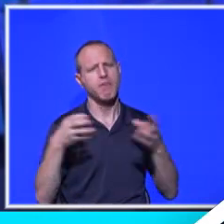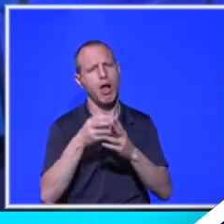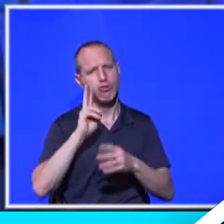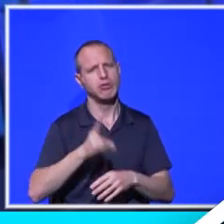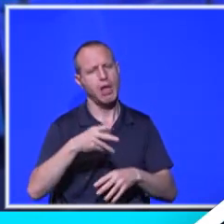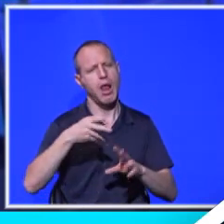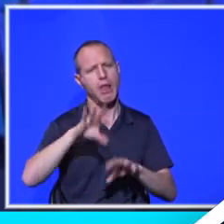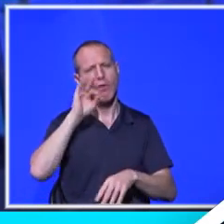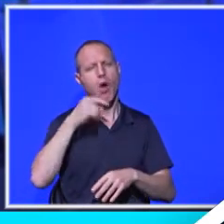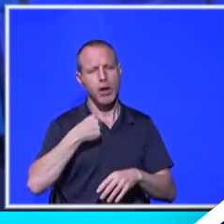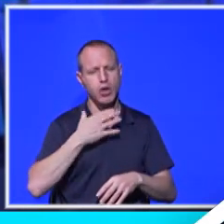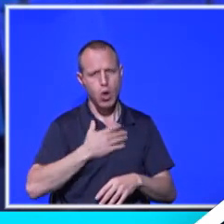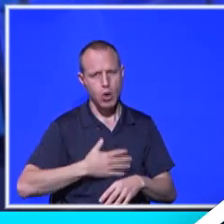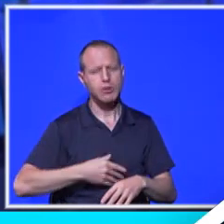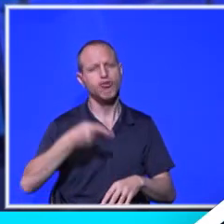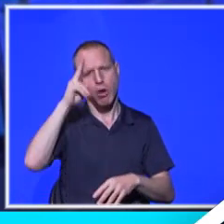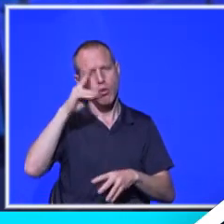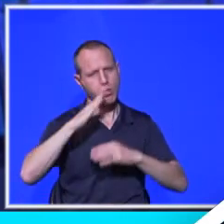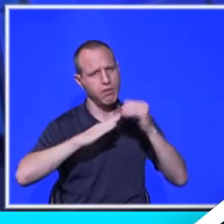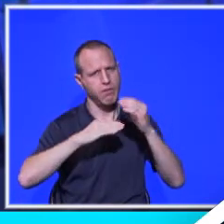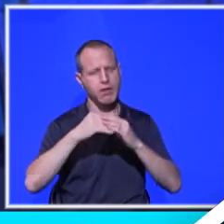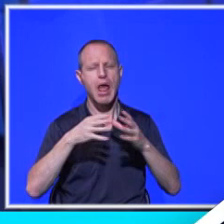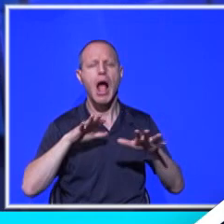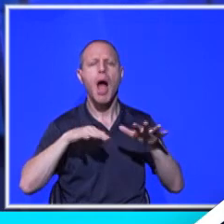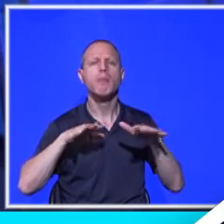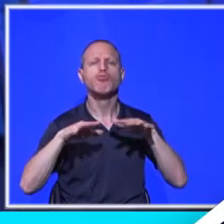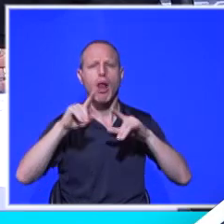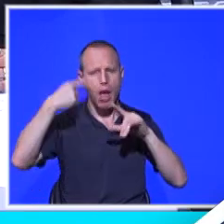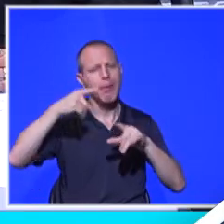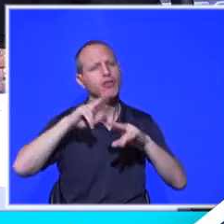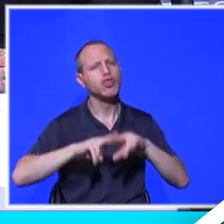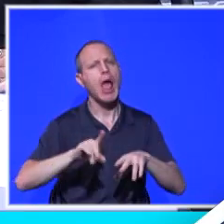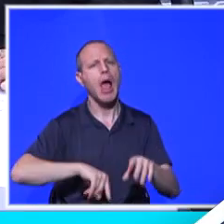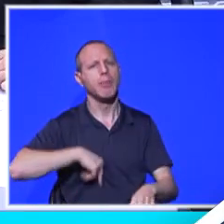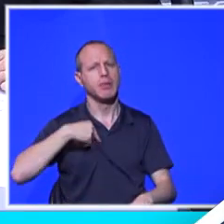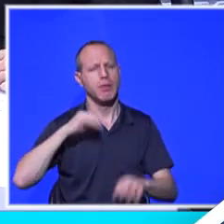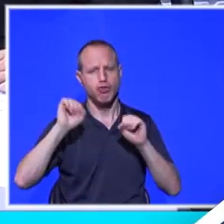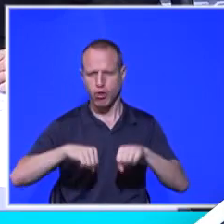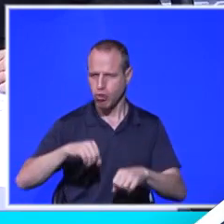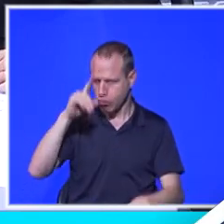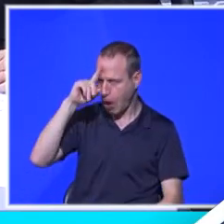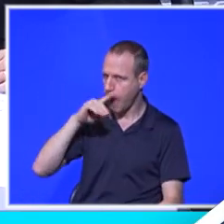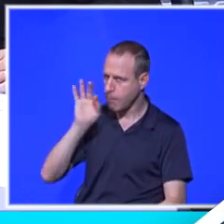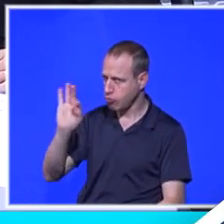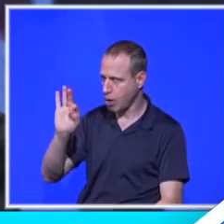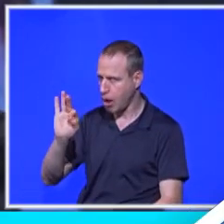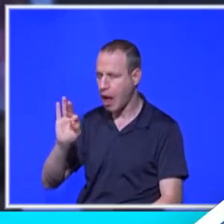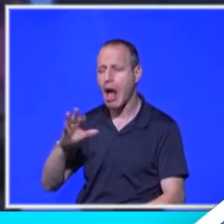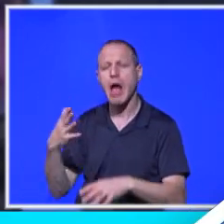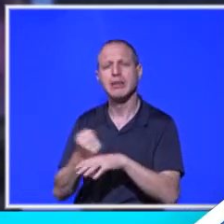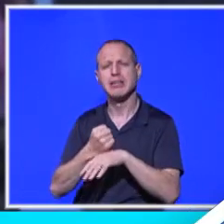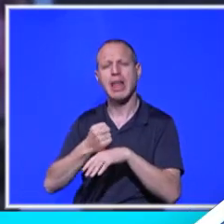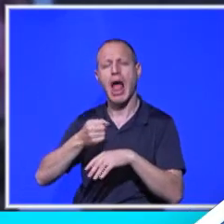ולכן אני רוצה שהליכוד ירקים גם את הממשלה הבאה וישאר הרבה זמן בשלטון. על אף שאביך הצליח לגרום לנתניהו, לליכוד בראשות